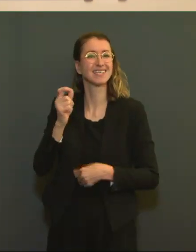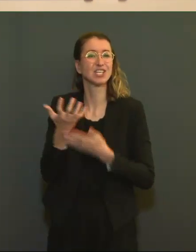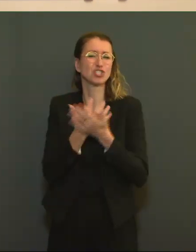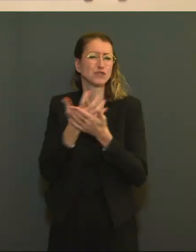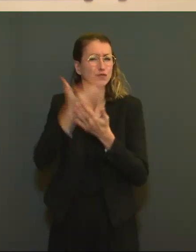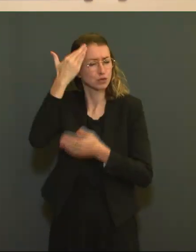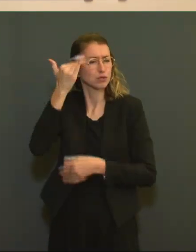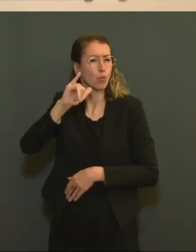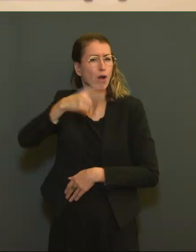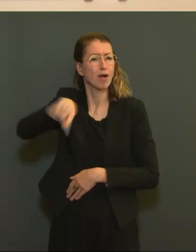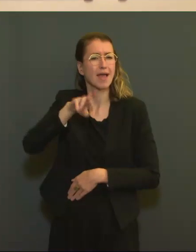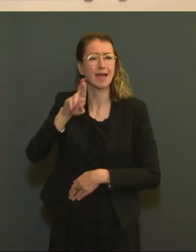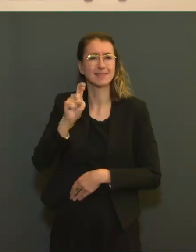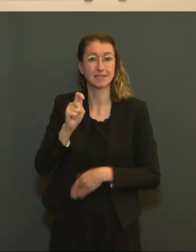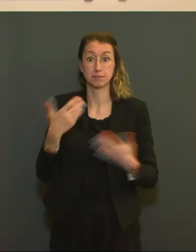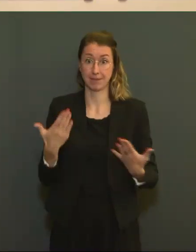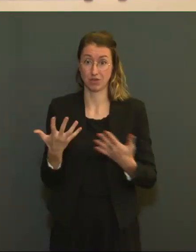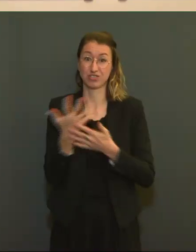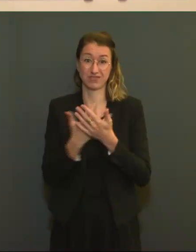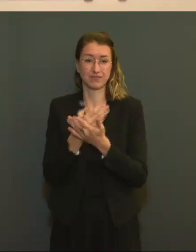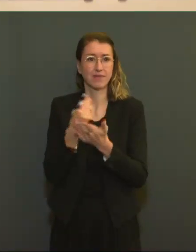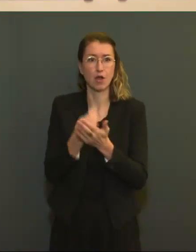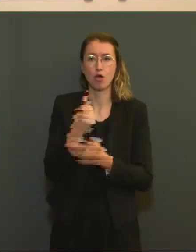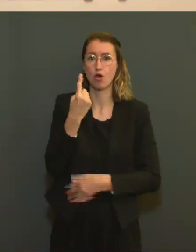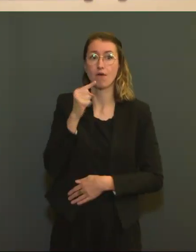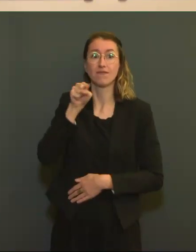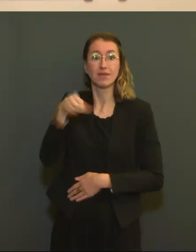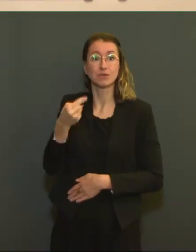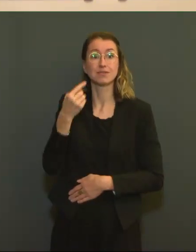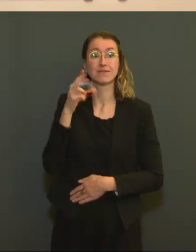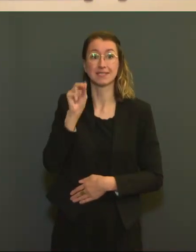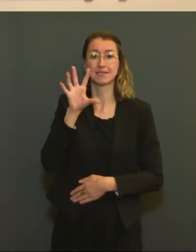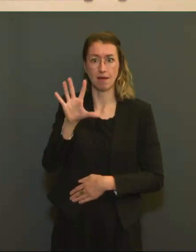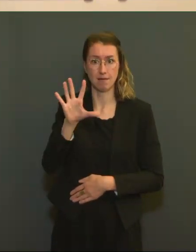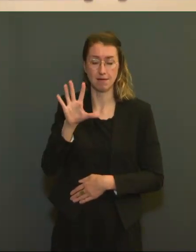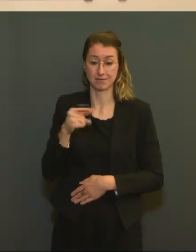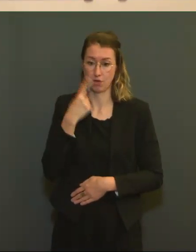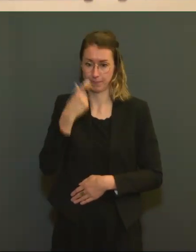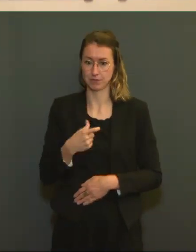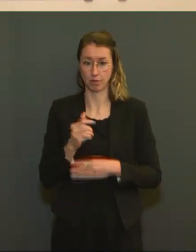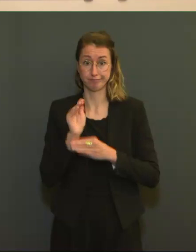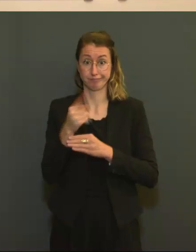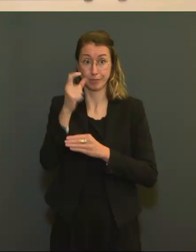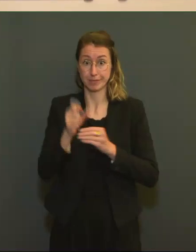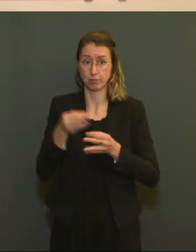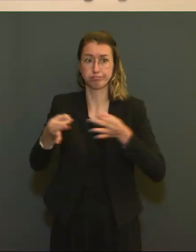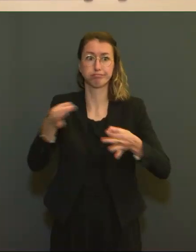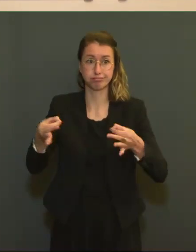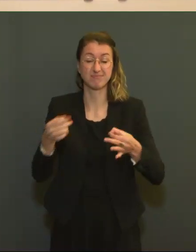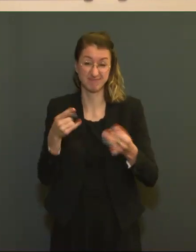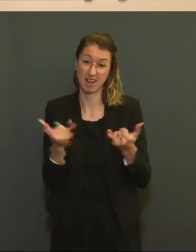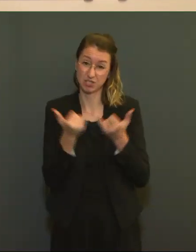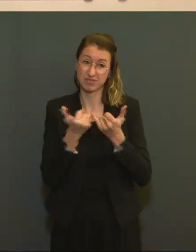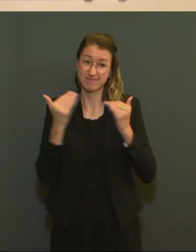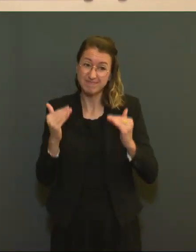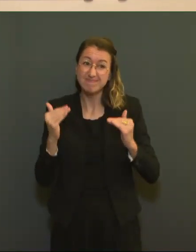de 1,25. C'est donc une modeste augmentation, mais c'est une augmentation. Et donc il est important de rester